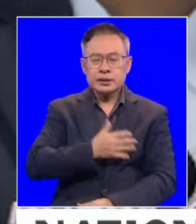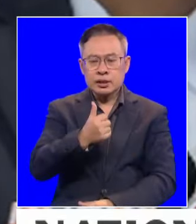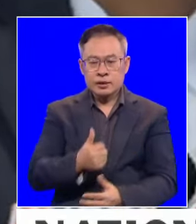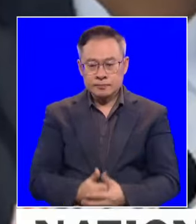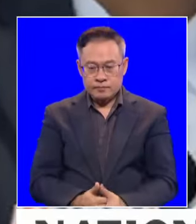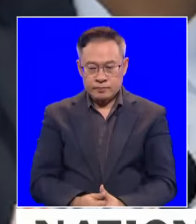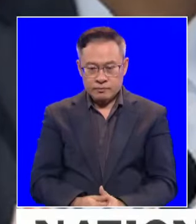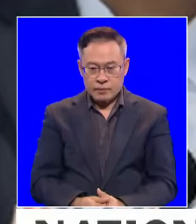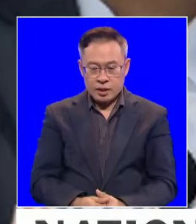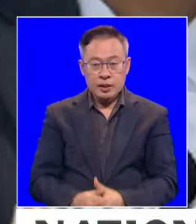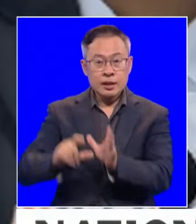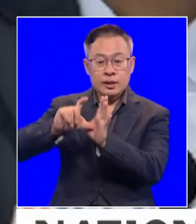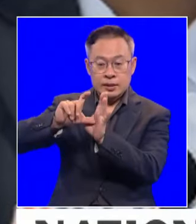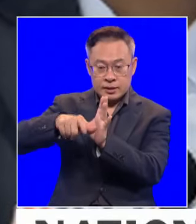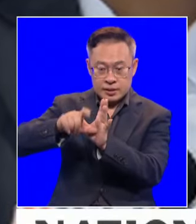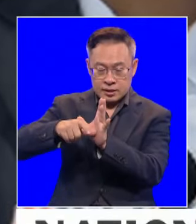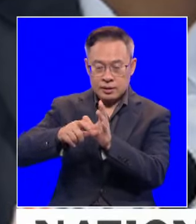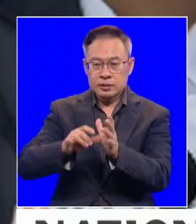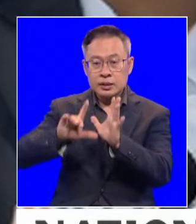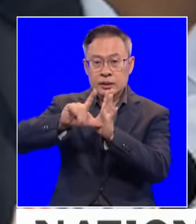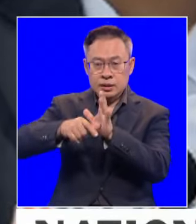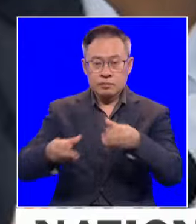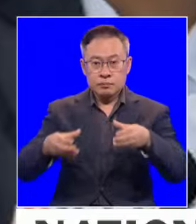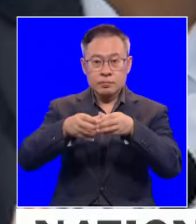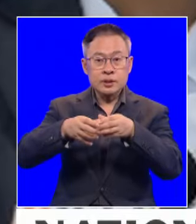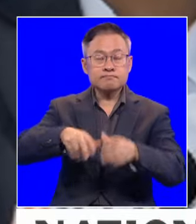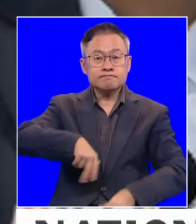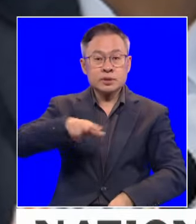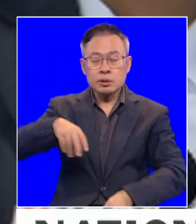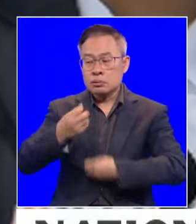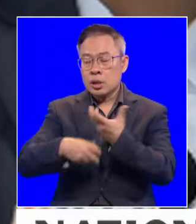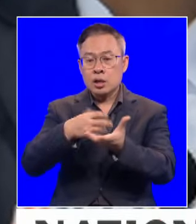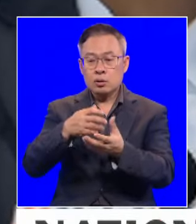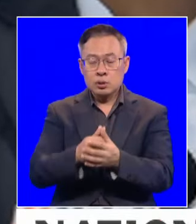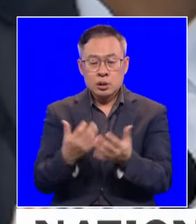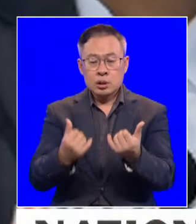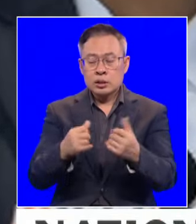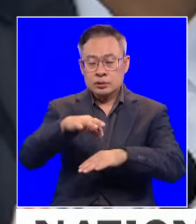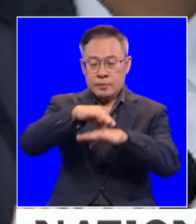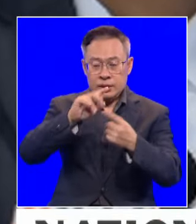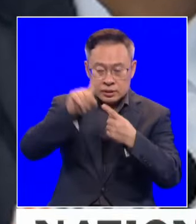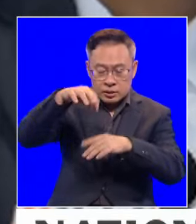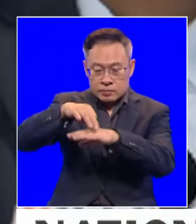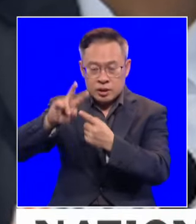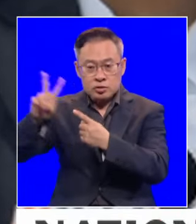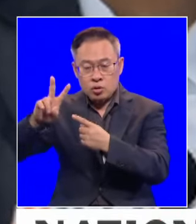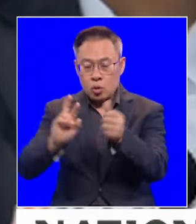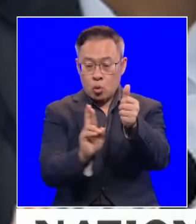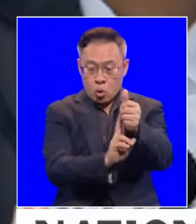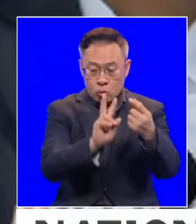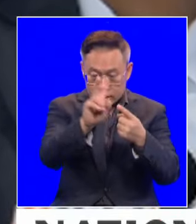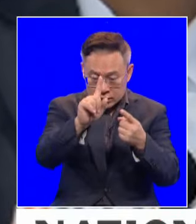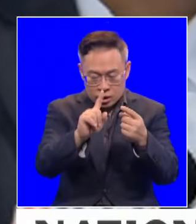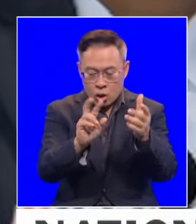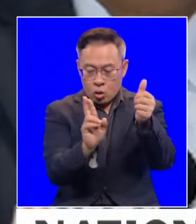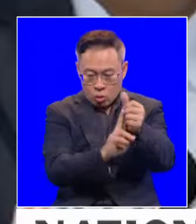ผมมองว่ามันไม่ใช่เรื่องใหญ่ซึ่งตัวท่านพิเชษเองก็ออกมาให้สัมภาษณ์แล้วว่าไม่ได้ติดใจกับการที่จะเป็นรองประธานคนที่2นะ